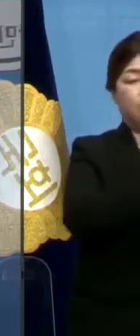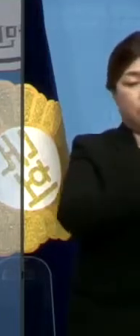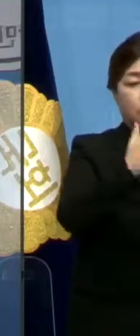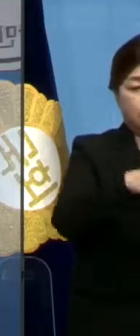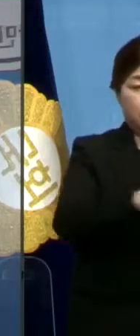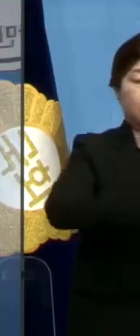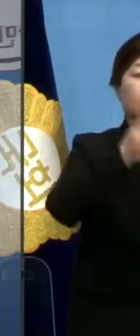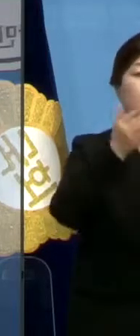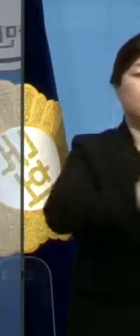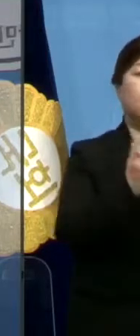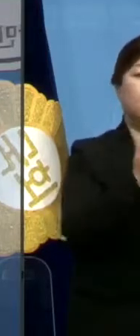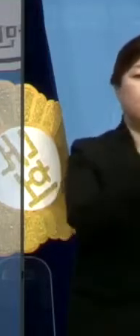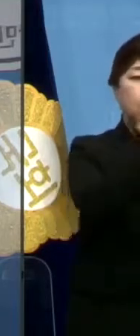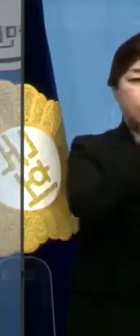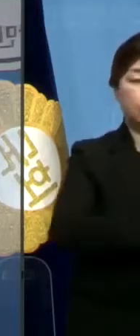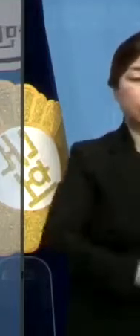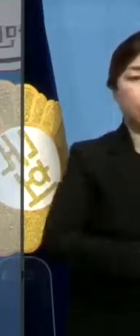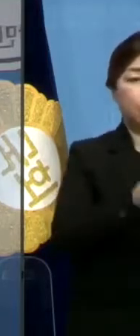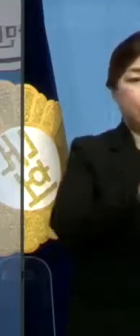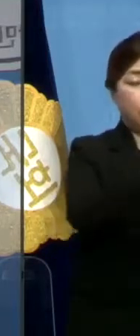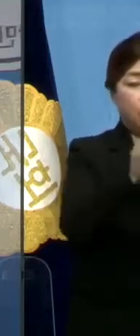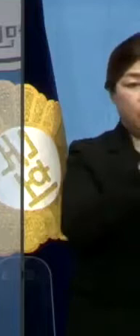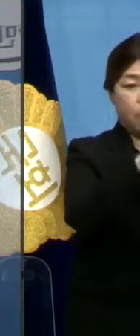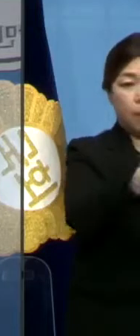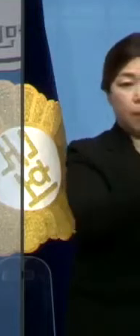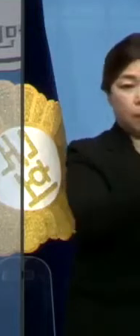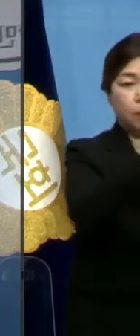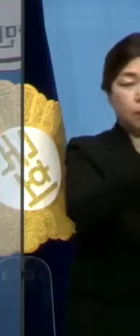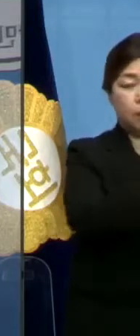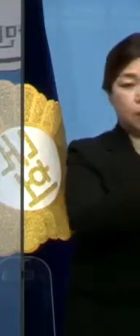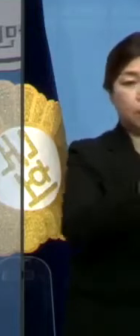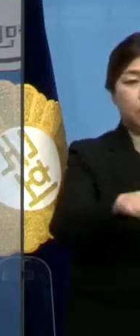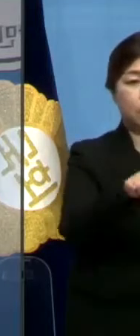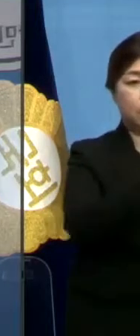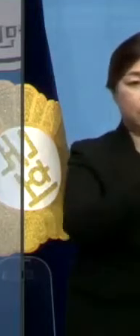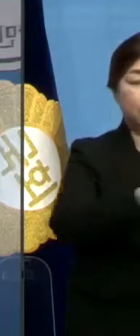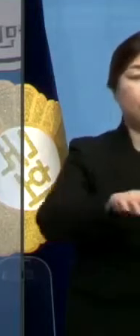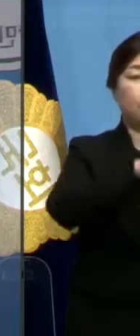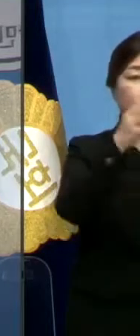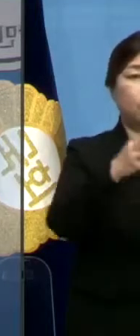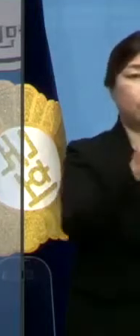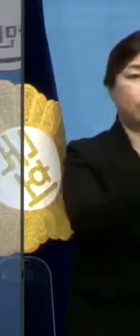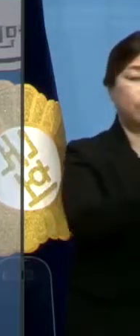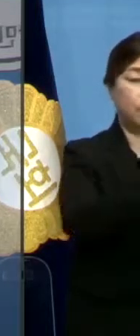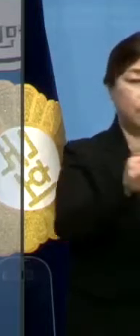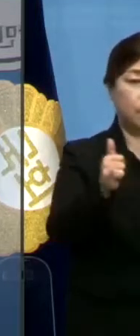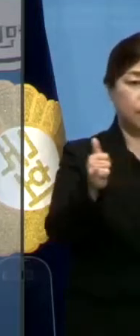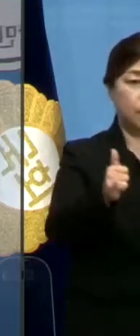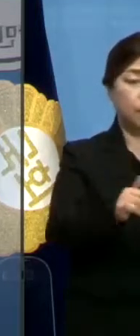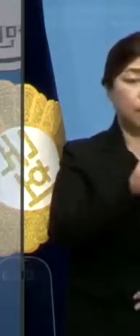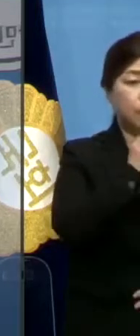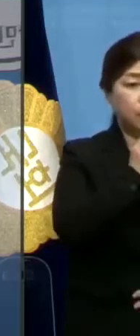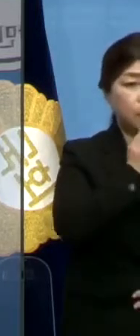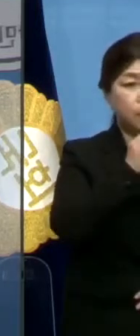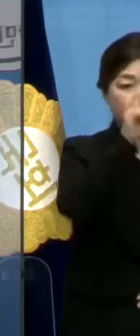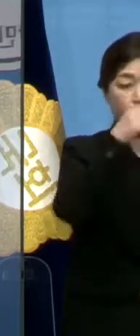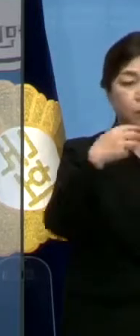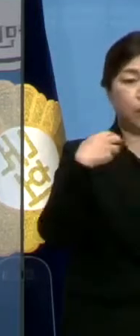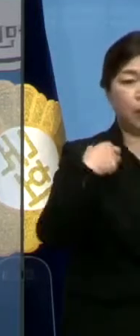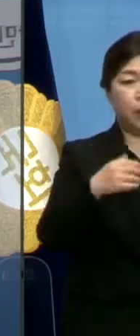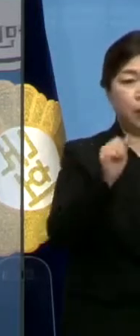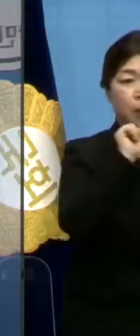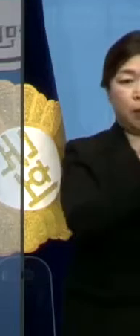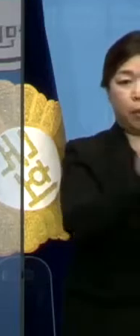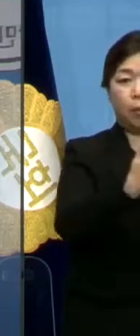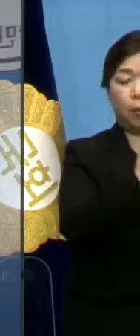요구하고 있습니다. 코로나19의 확산 방지를 위해서라면 모든 국민들은 당연히 정부의 방역